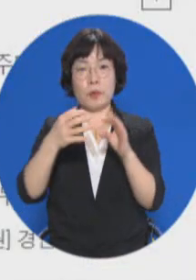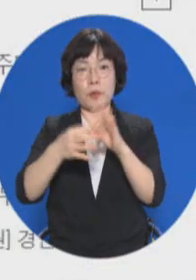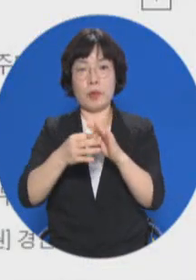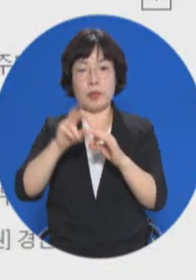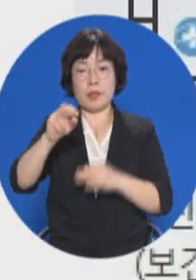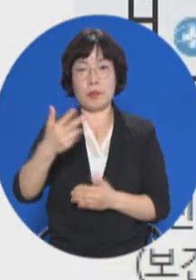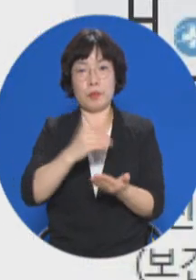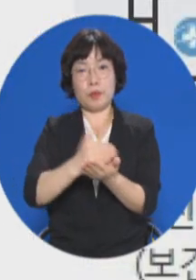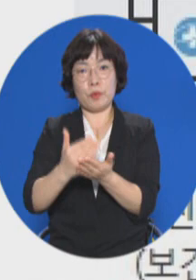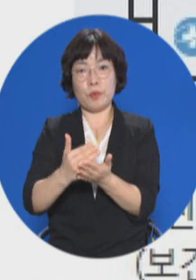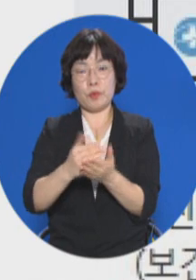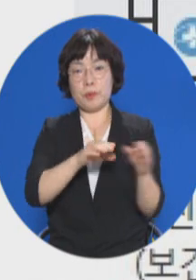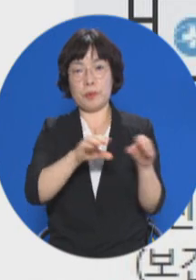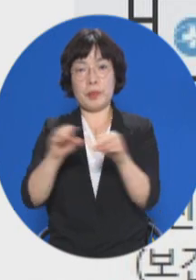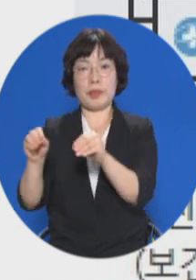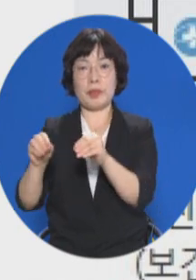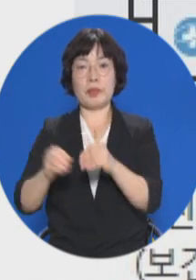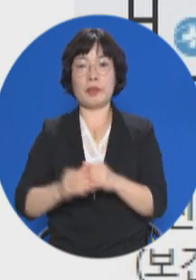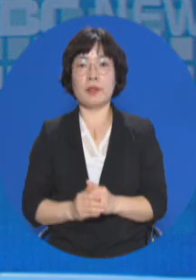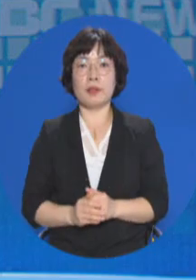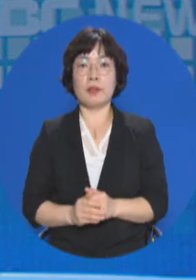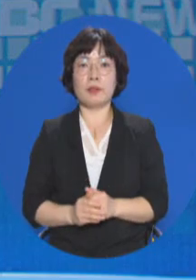업무가 제공되지 않습니다.